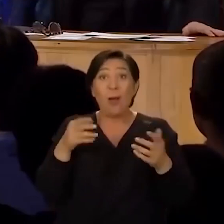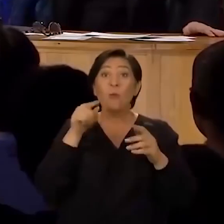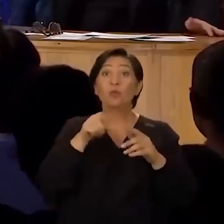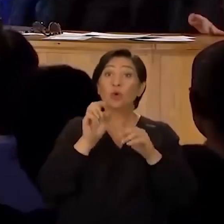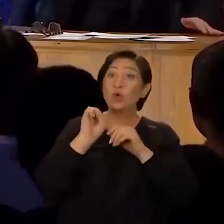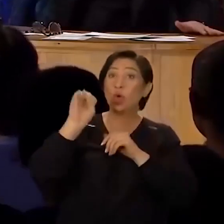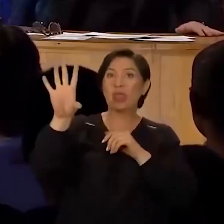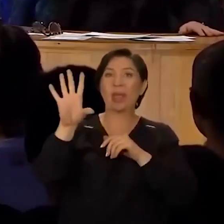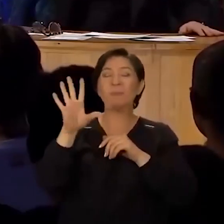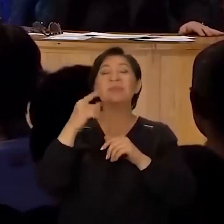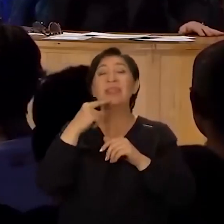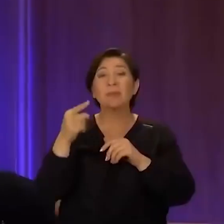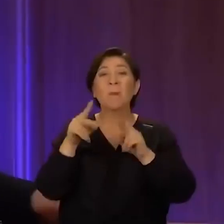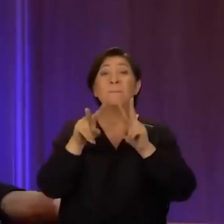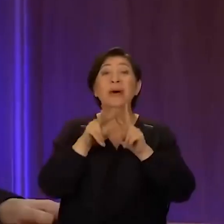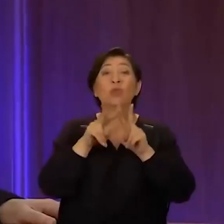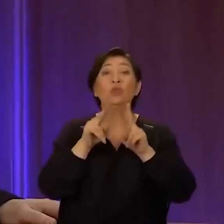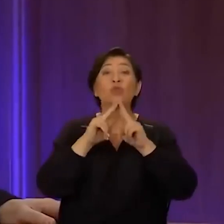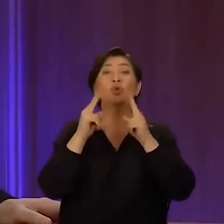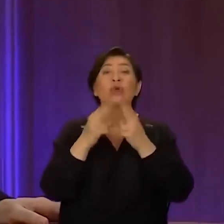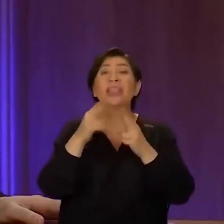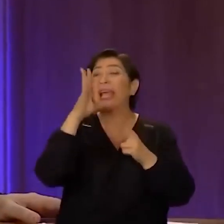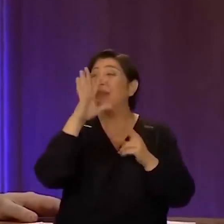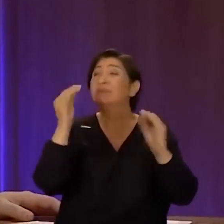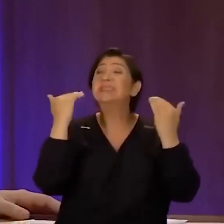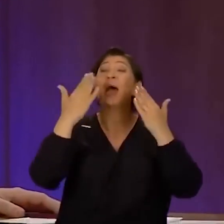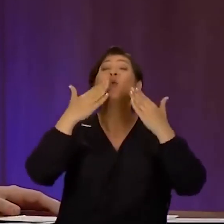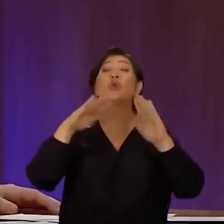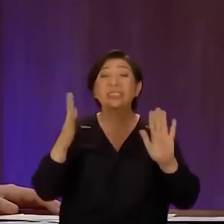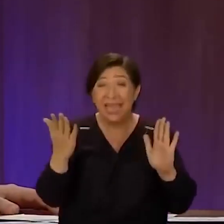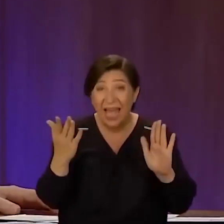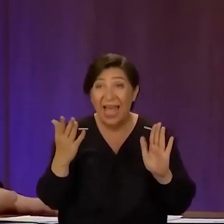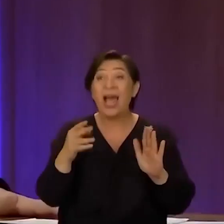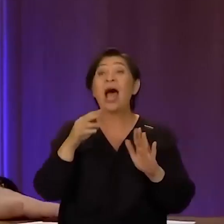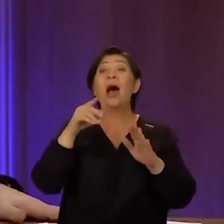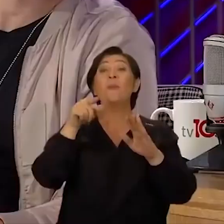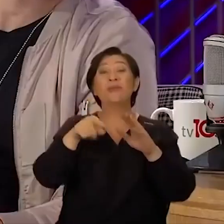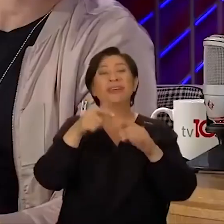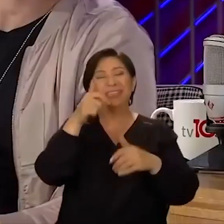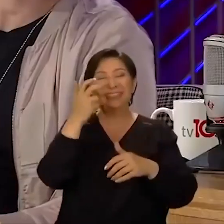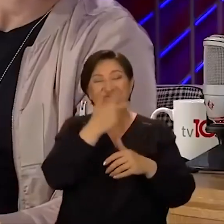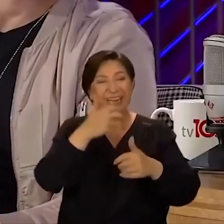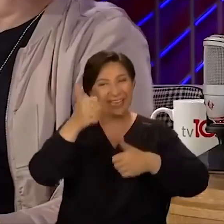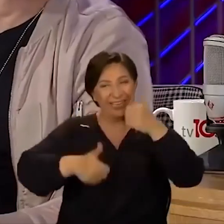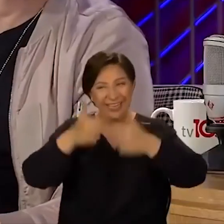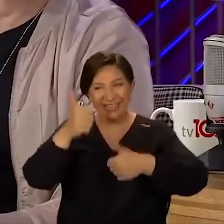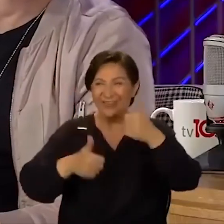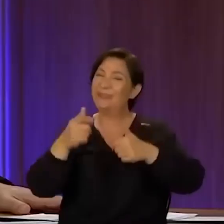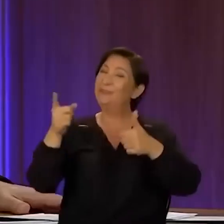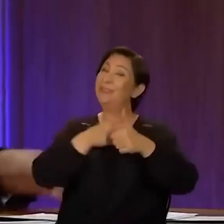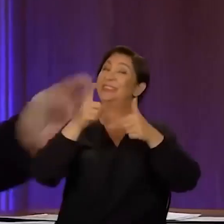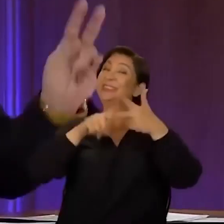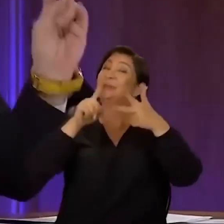bunu gönderin ve derim ki Madonna dünyada kimsenin kalmadıysa nörovizyon yarışmasında